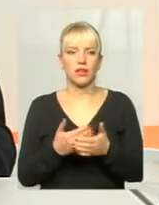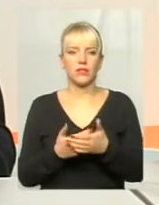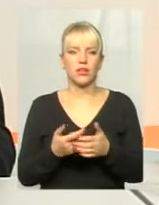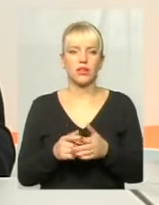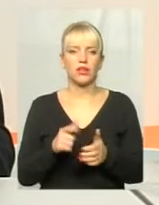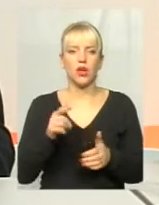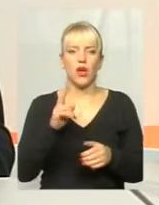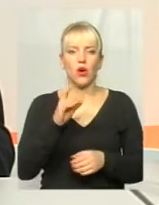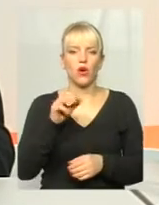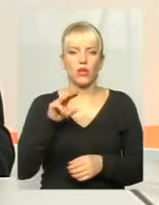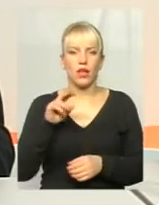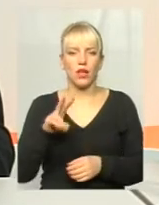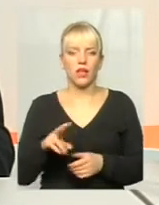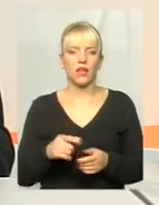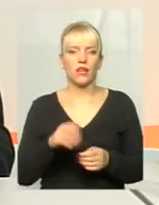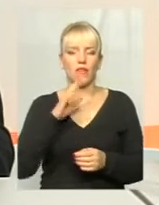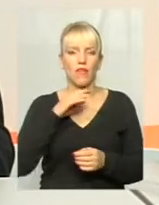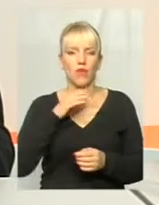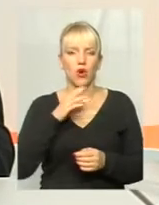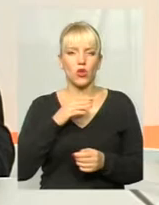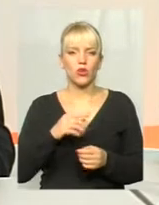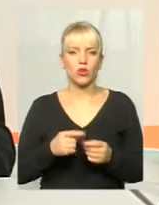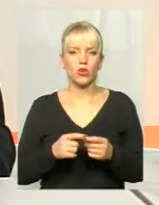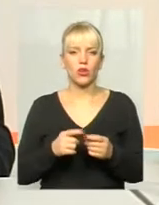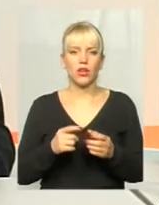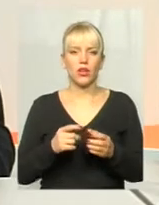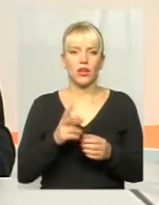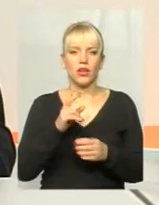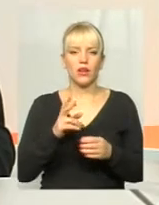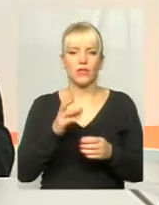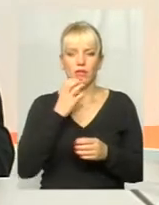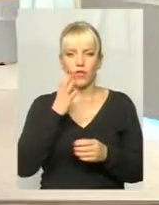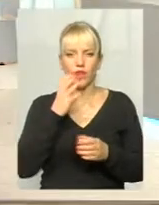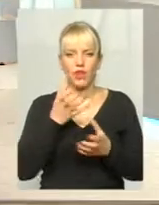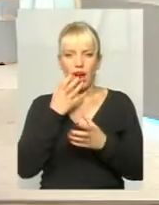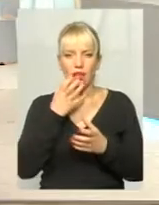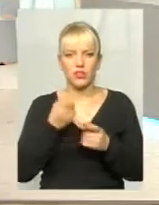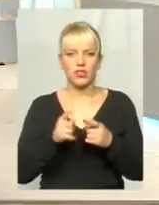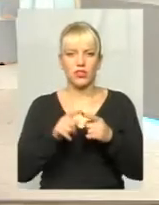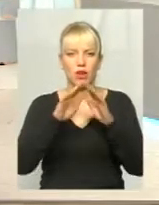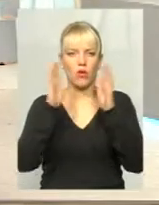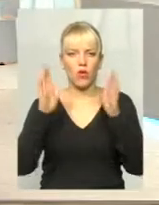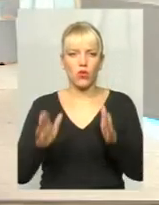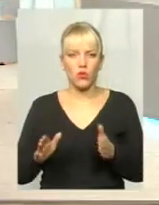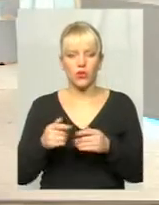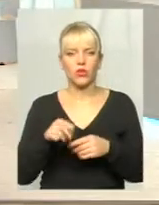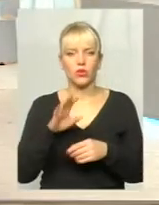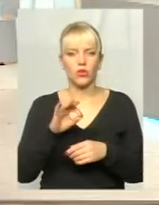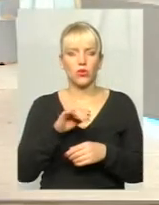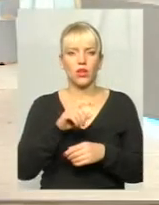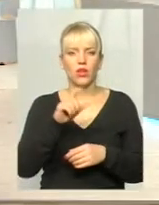котли, проточні водонагрівачі, як ми їх називаємо, колонки. Значить, в такому випадку споживач повинен цю